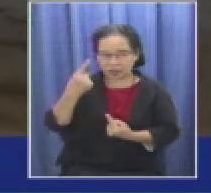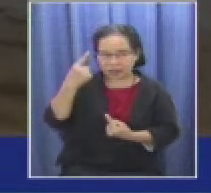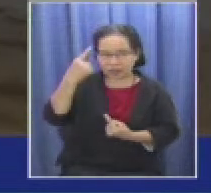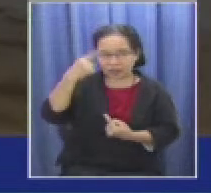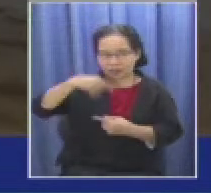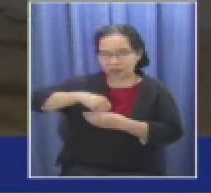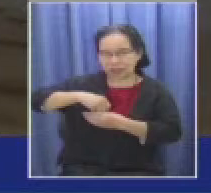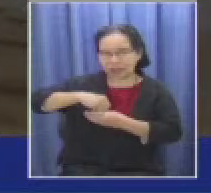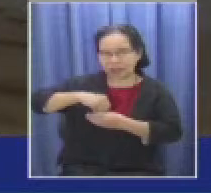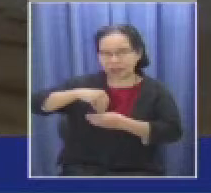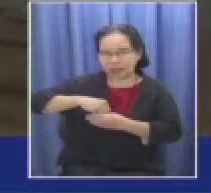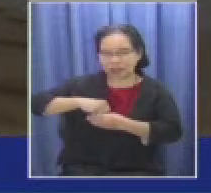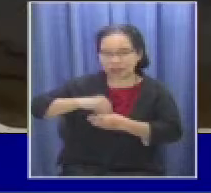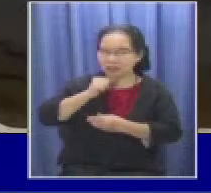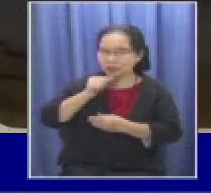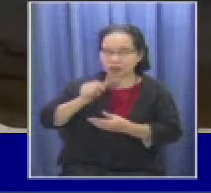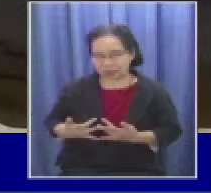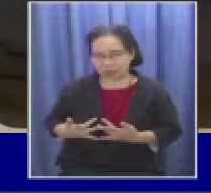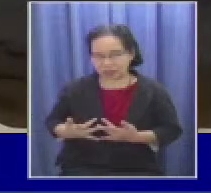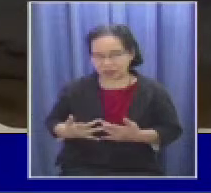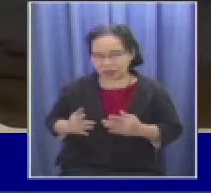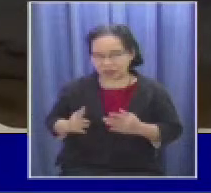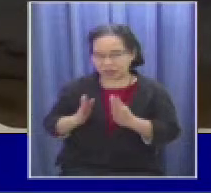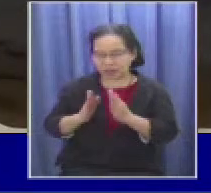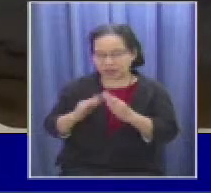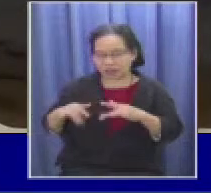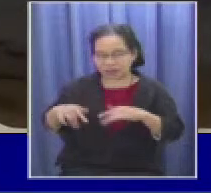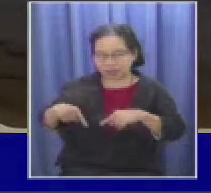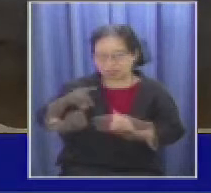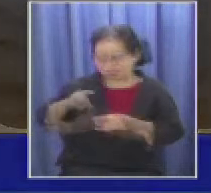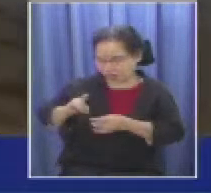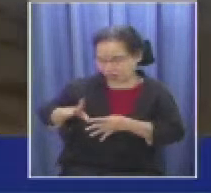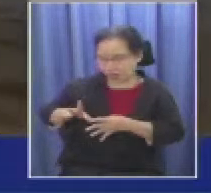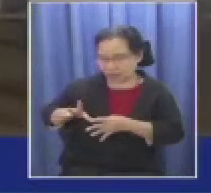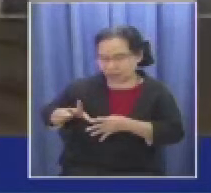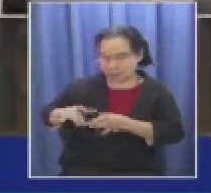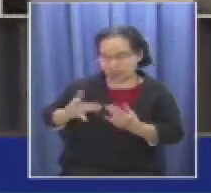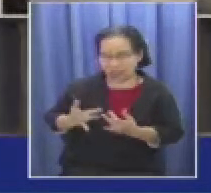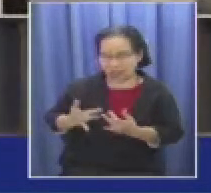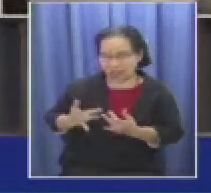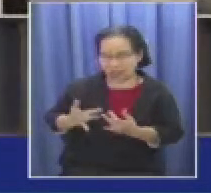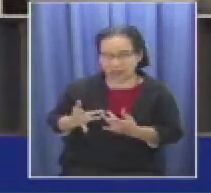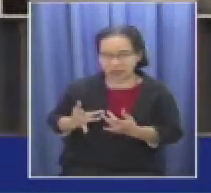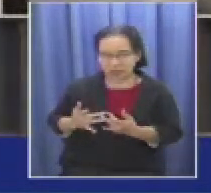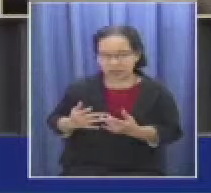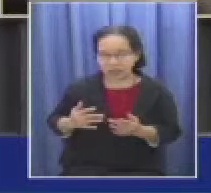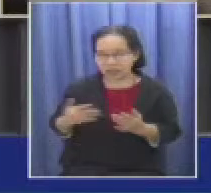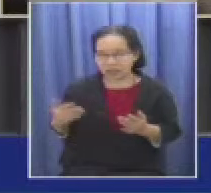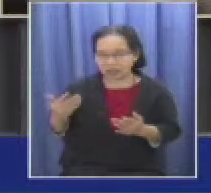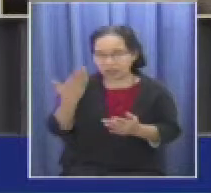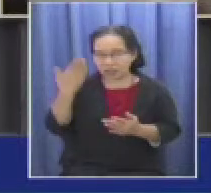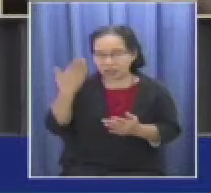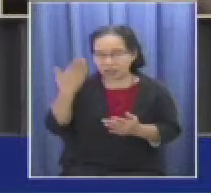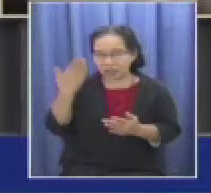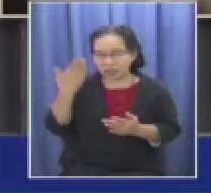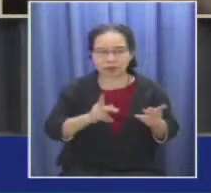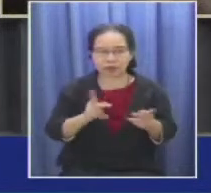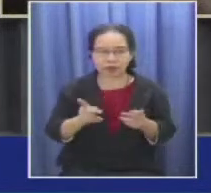adwene mmɔne awudisɛm ne atoro saa nneɛma nyinaa wɔ akoma no mu